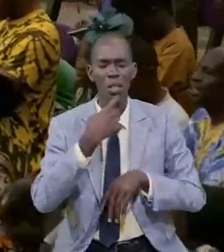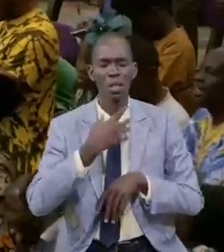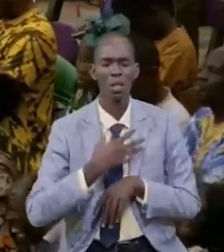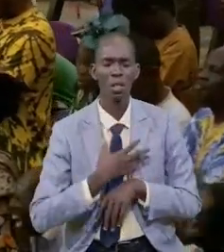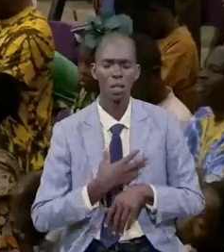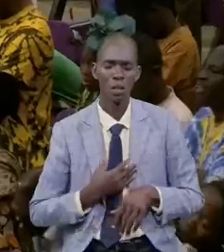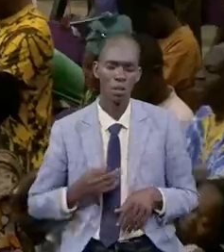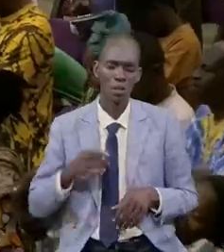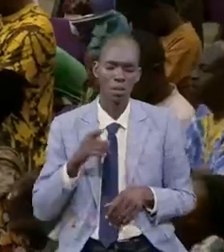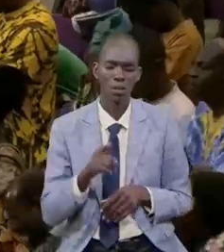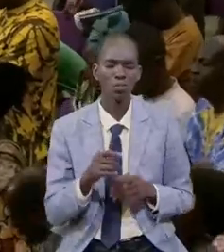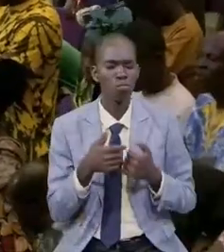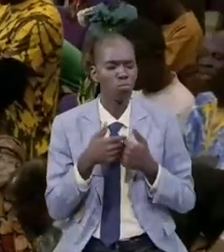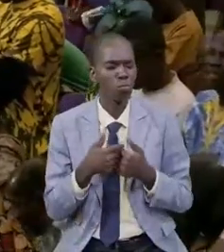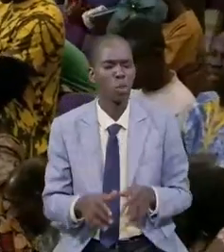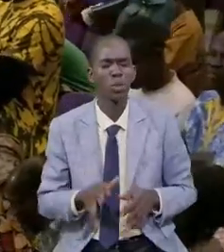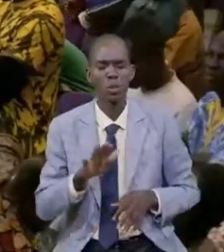séduisante,